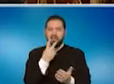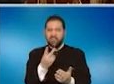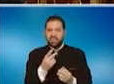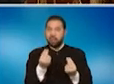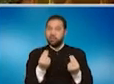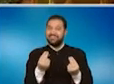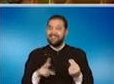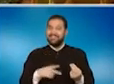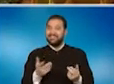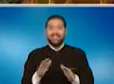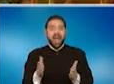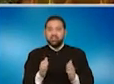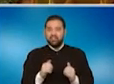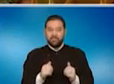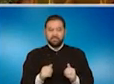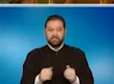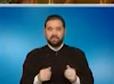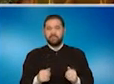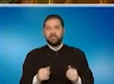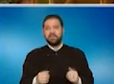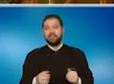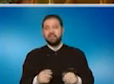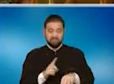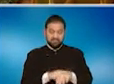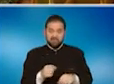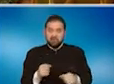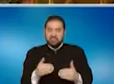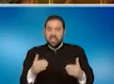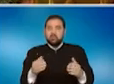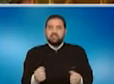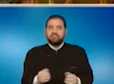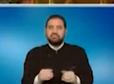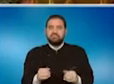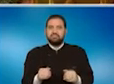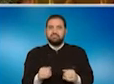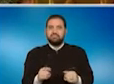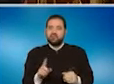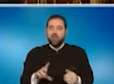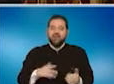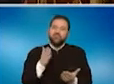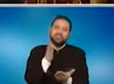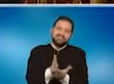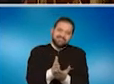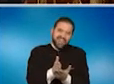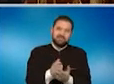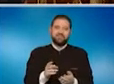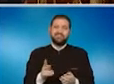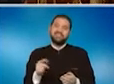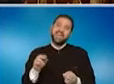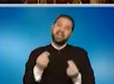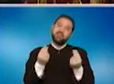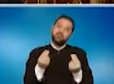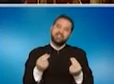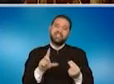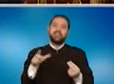bunătatea este altceva. În această lume chem și în emisiunea asta cu Cine și Părinte, timpul a zburat foarte repede, n-a fost drept, dar ne dăjnim bunătatea lui